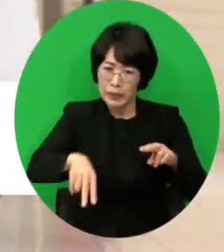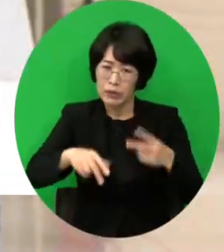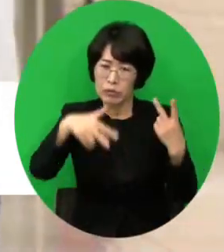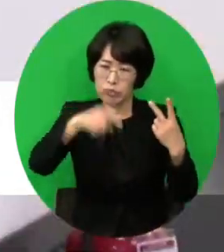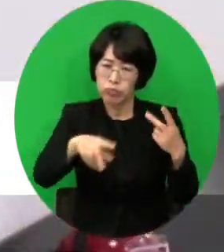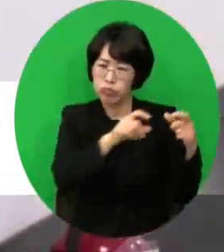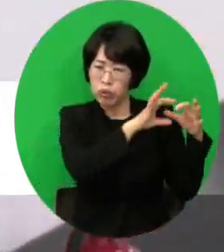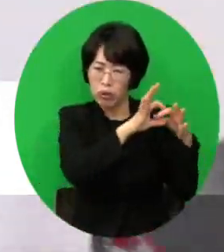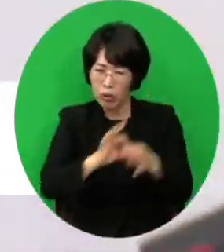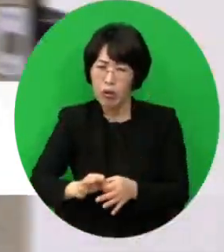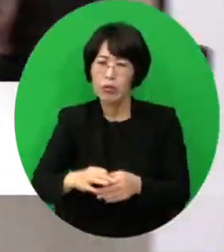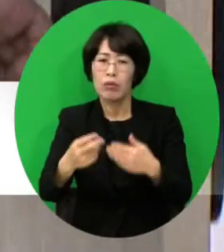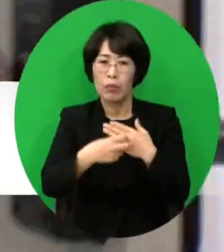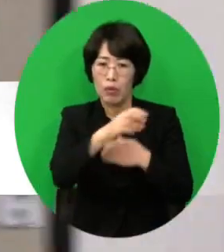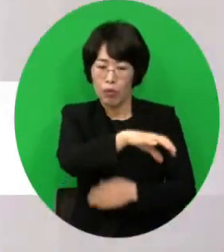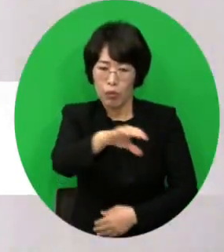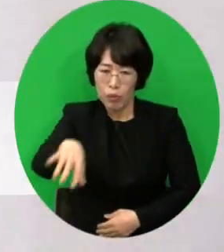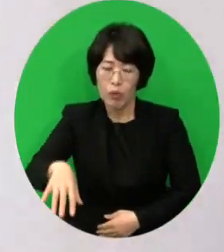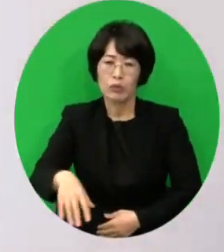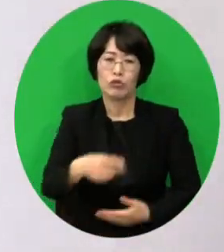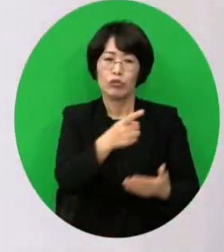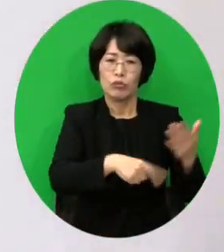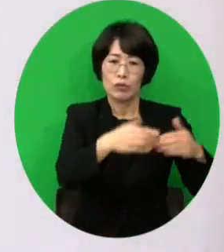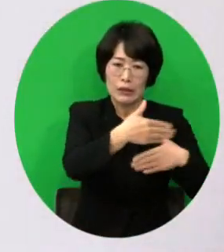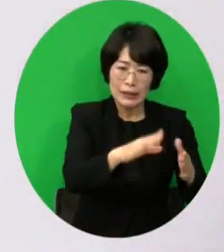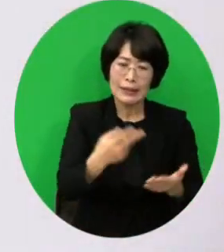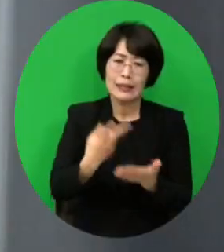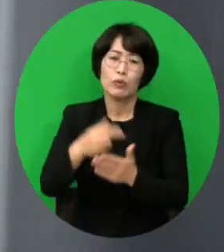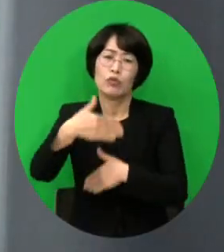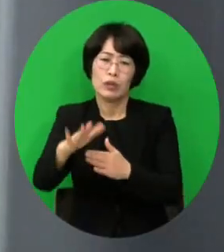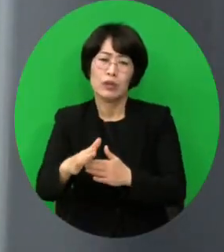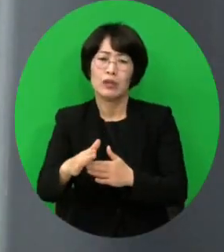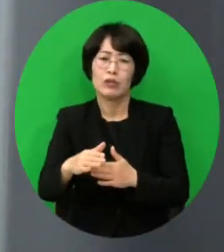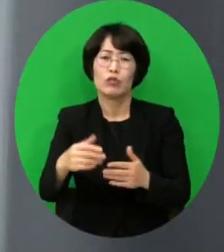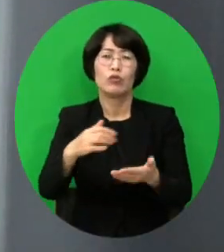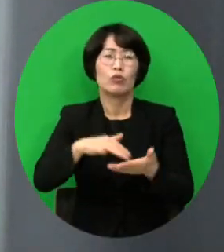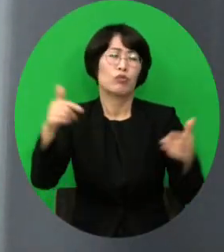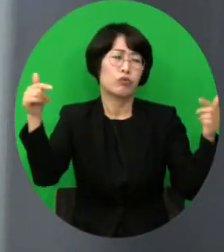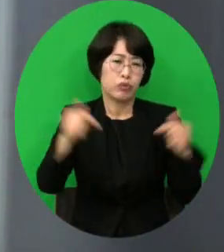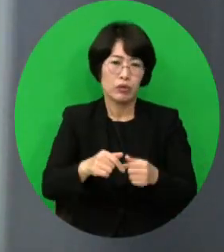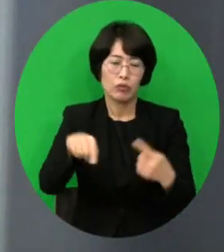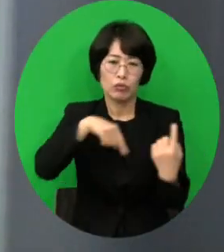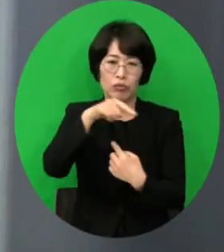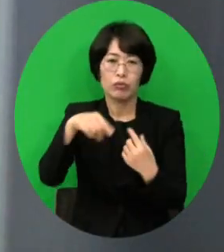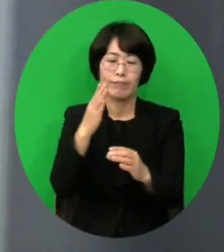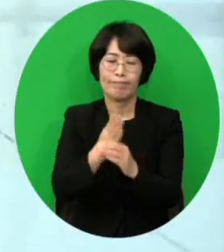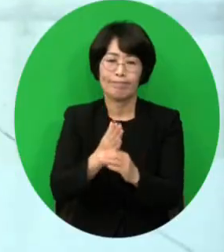이어지고 있는 해당 병원들은 수술실과 입원실을 축소해 운영하고 있습니다.